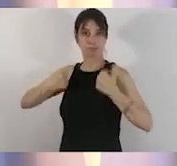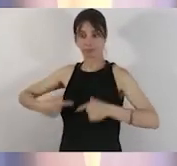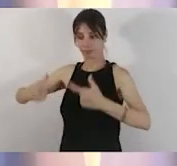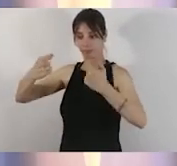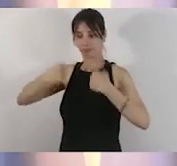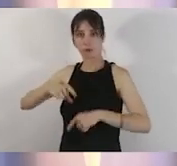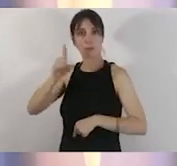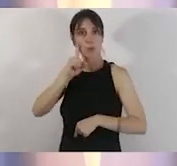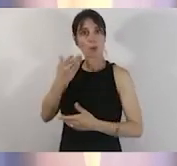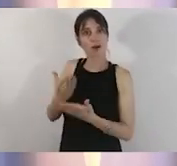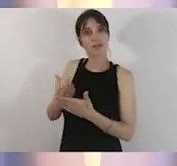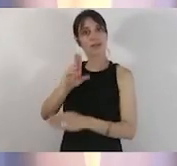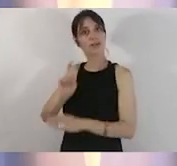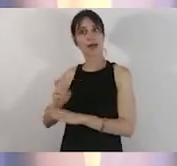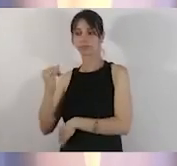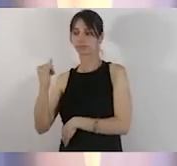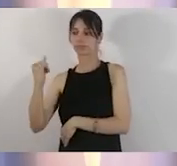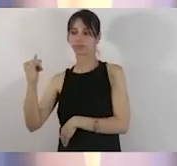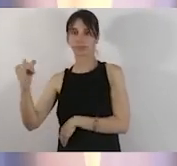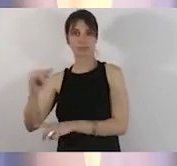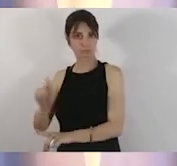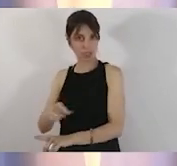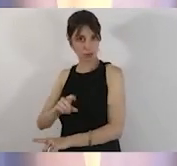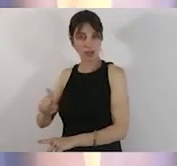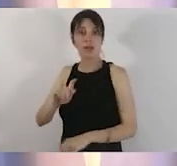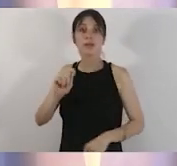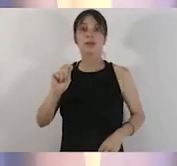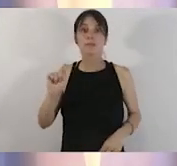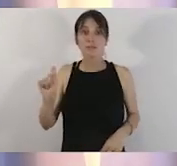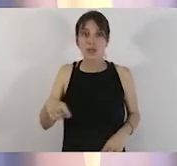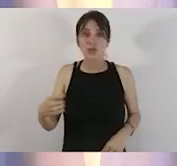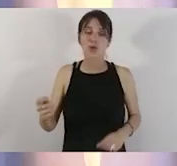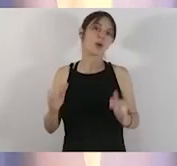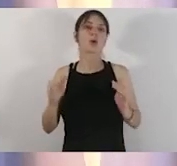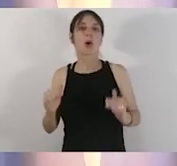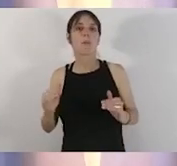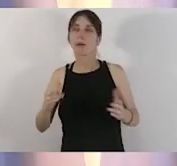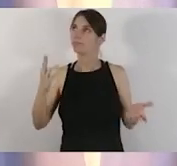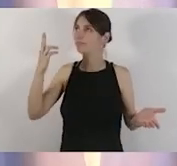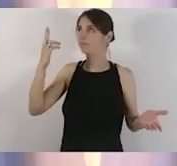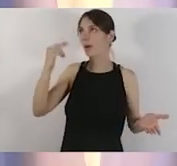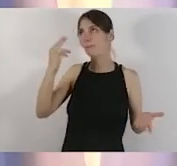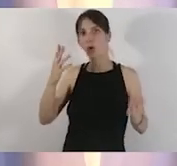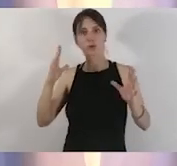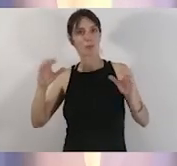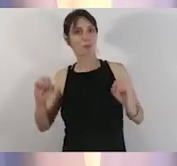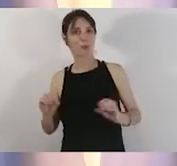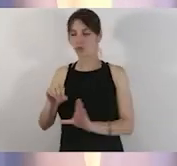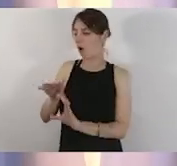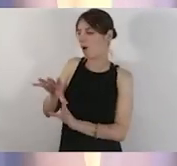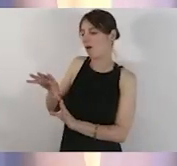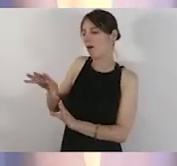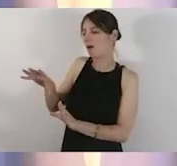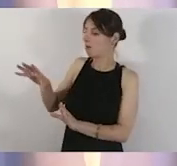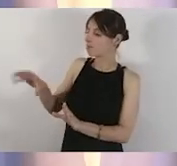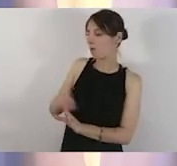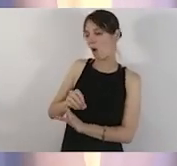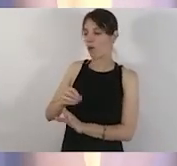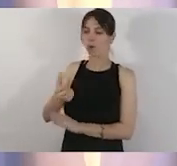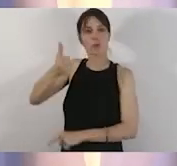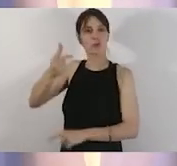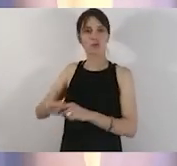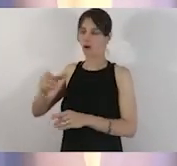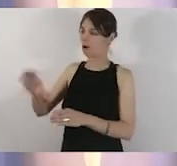réserve. Bien évidemment, on n'a pas le droit quand même de piocher dans la réserve d'un seul coup. Ce